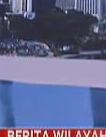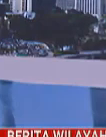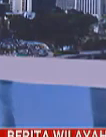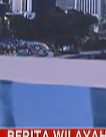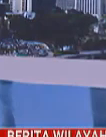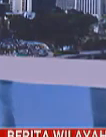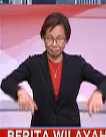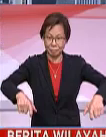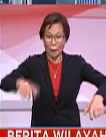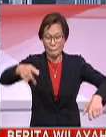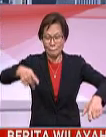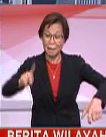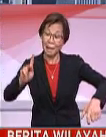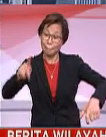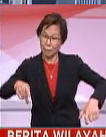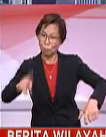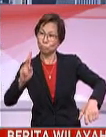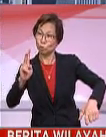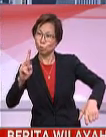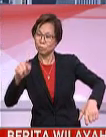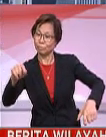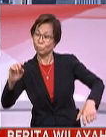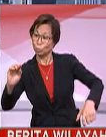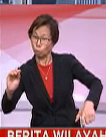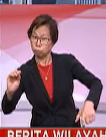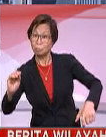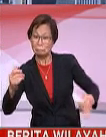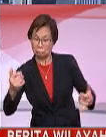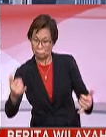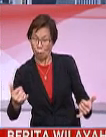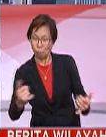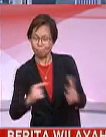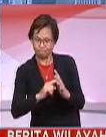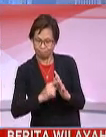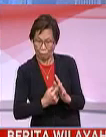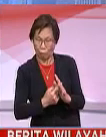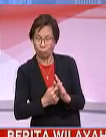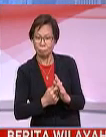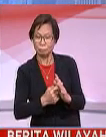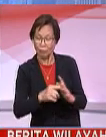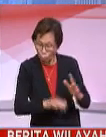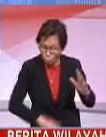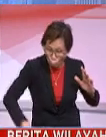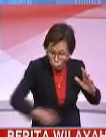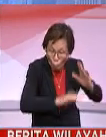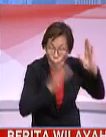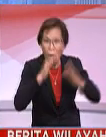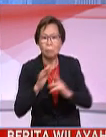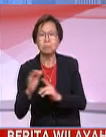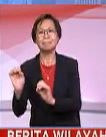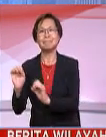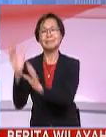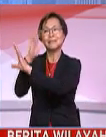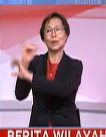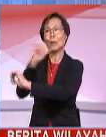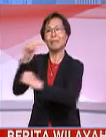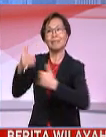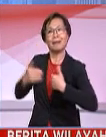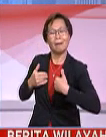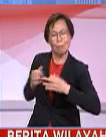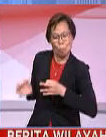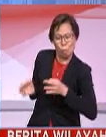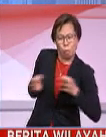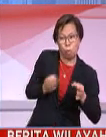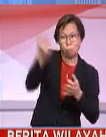Perintah Kawalan Pergerakan PKP 2.0 yang sedang dilaksanakan di seluruh negara kecuali Sarawak dilanjutkan